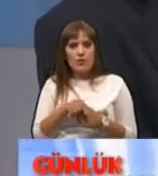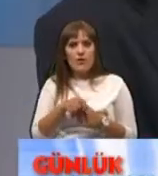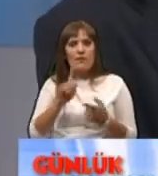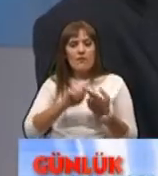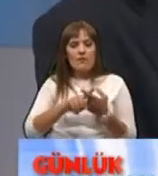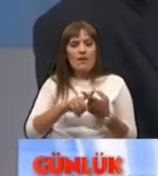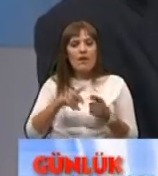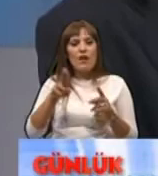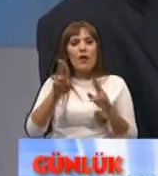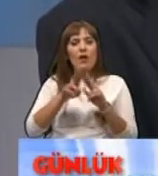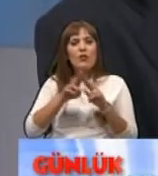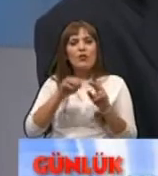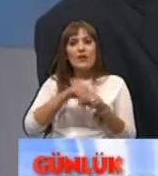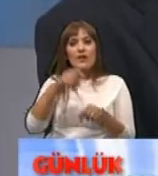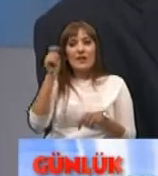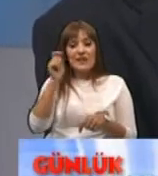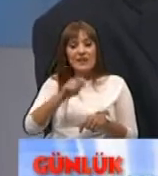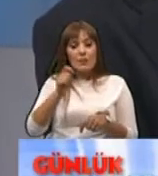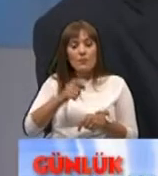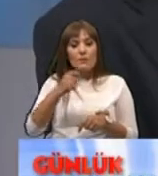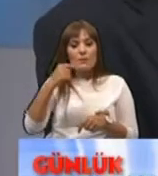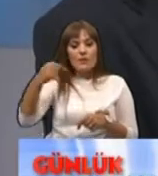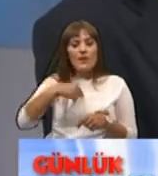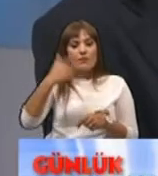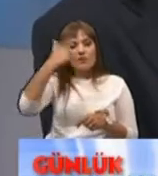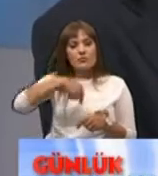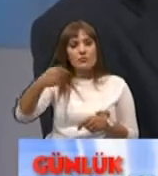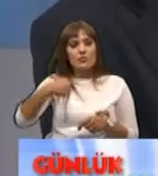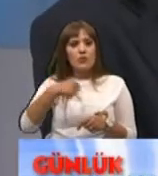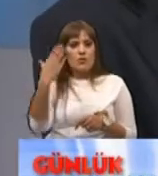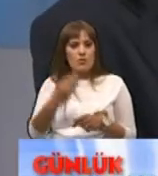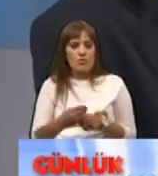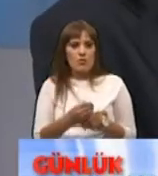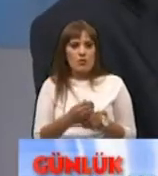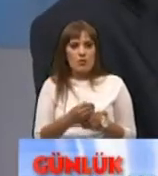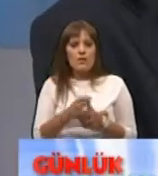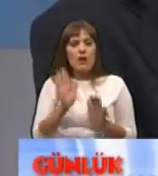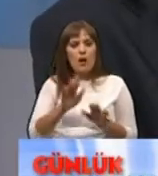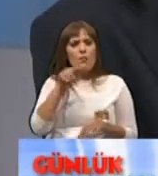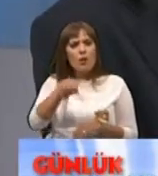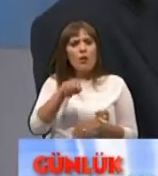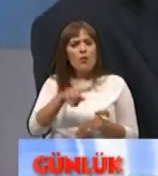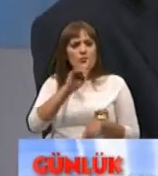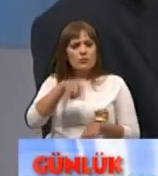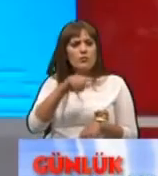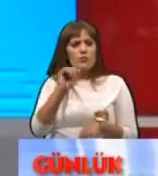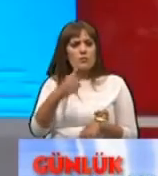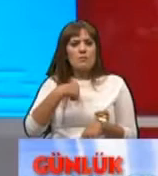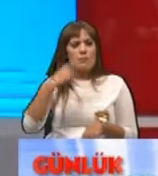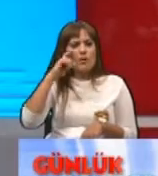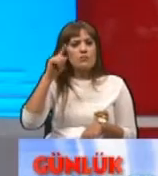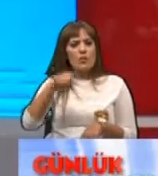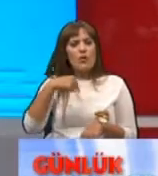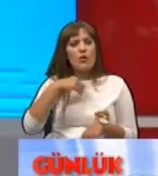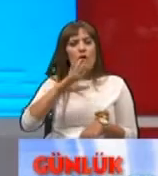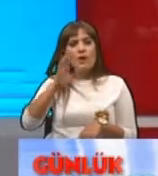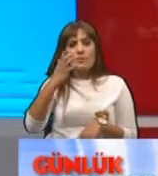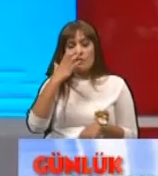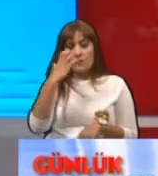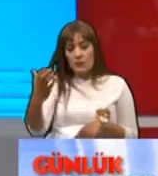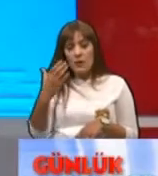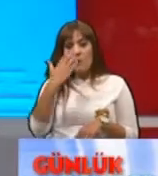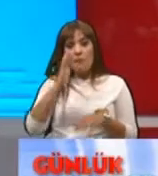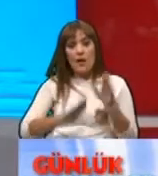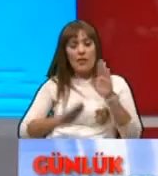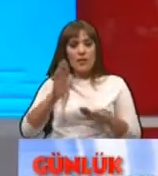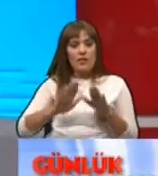Ve kolajen yapımı uyarılıyor burada aslında. Ama işte o süreç önemli. Bence orada uyaralım herkesi.